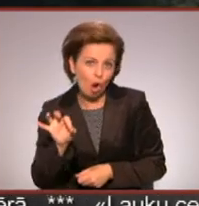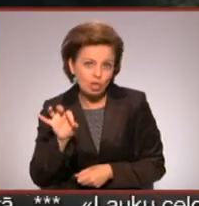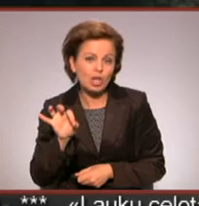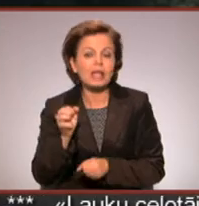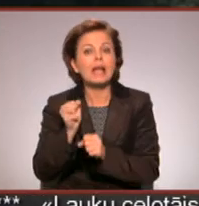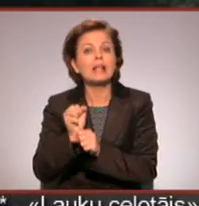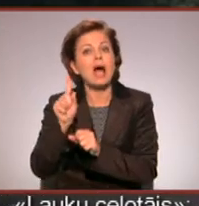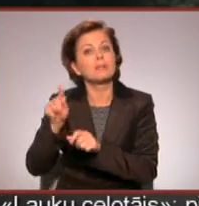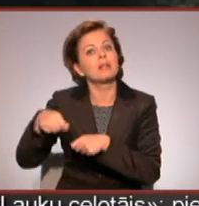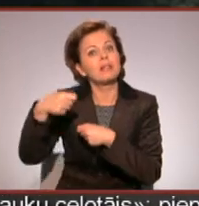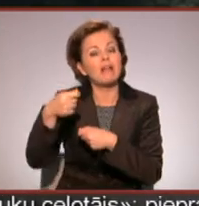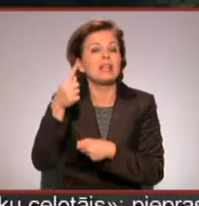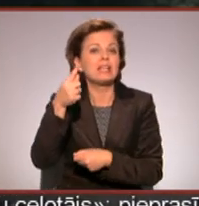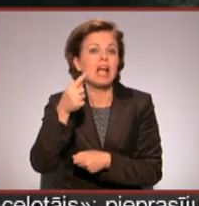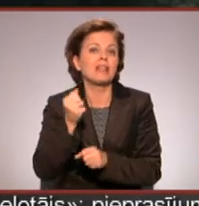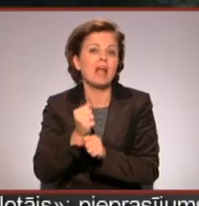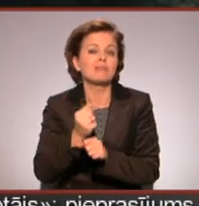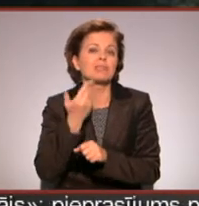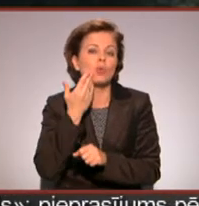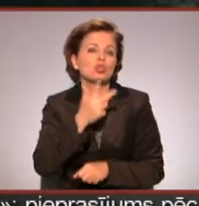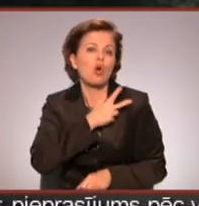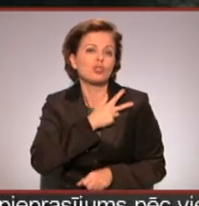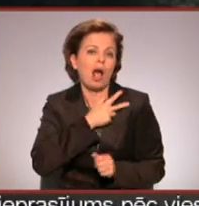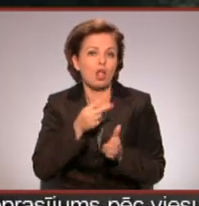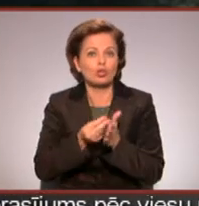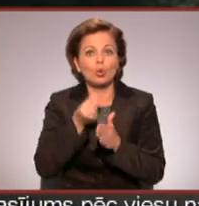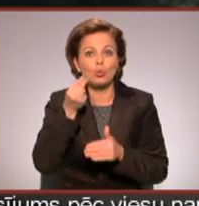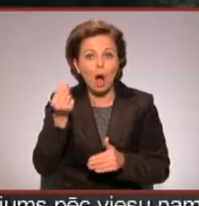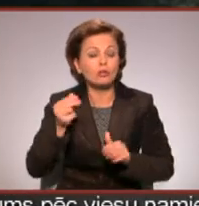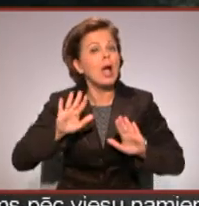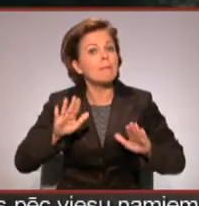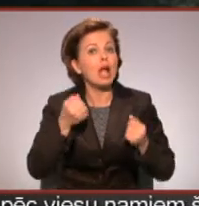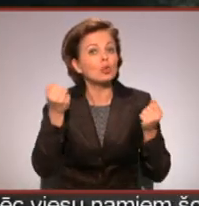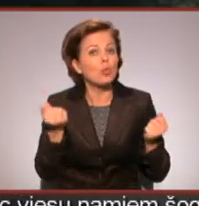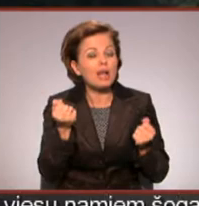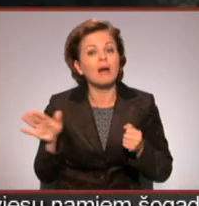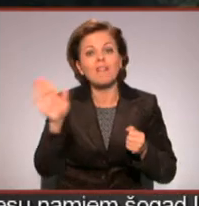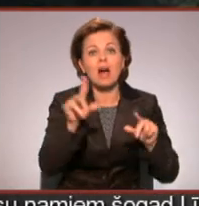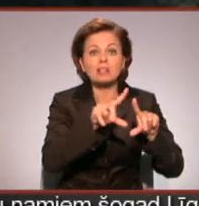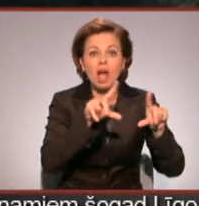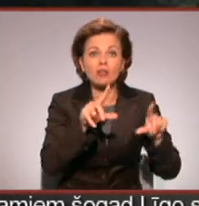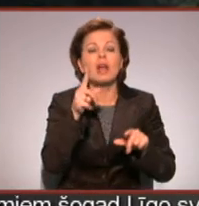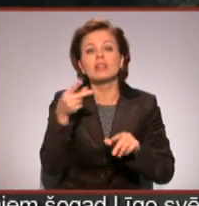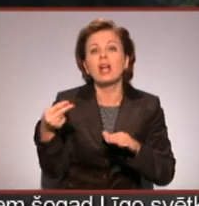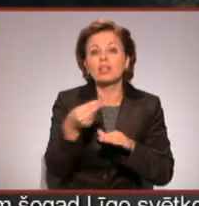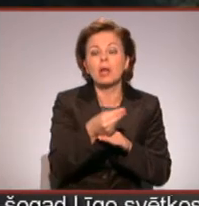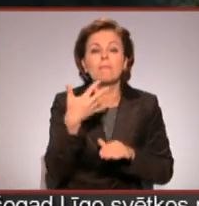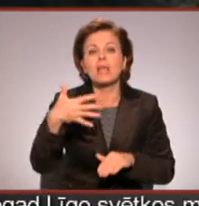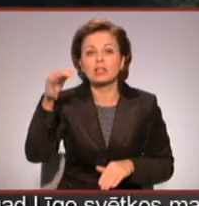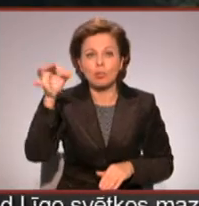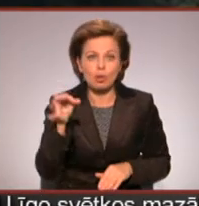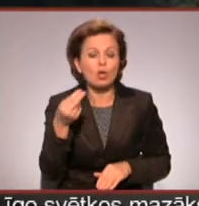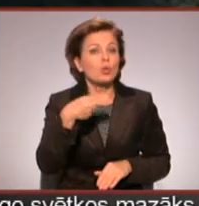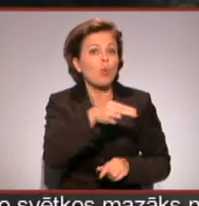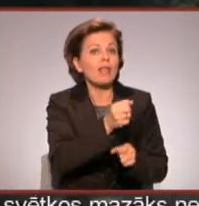ir jāsēc tikai darba devēja sociālais nodoklis. Bet Nodarbinātības valsts aģentūra sēc tikai 50% no